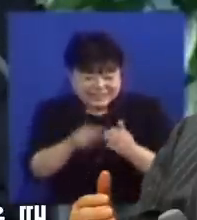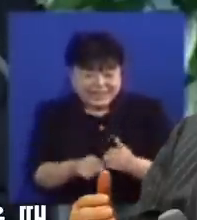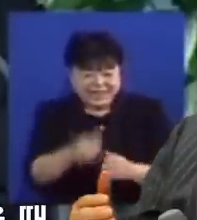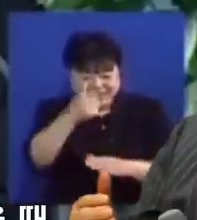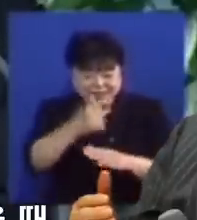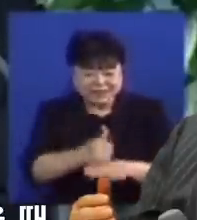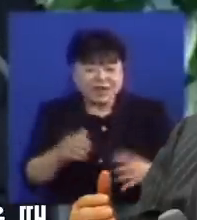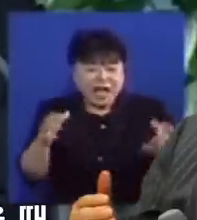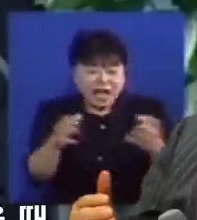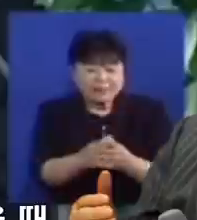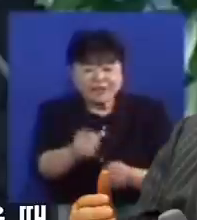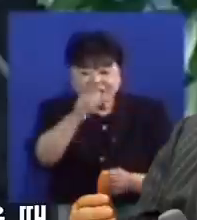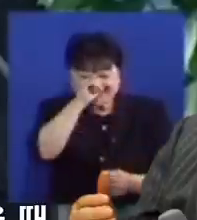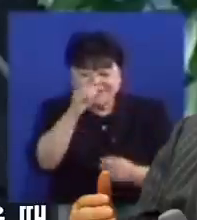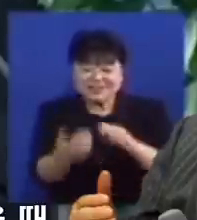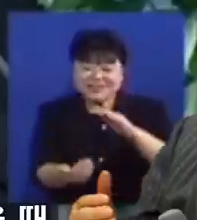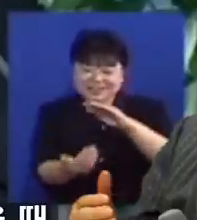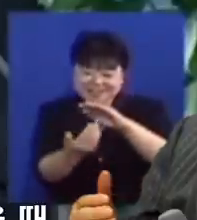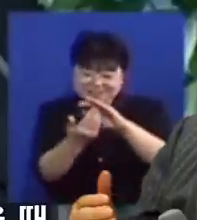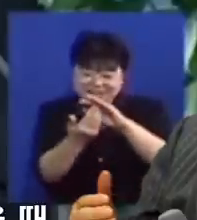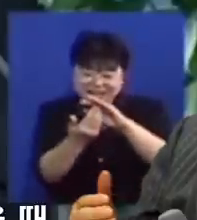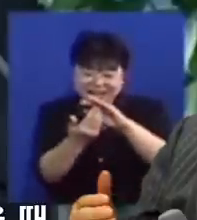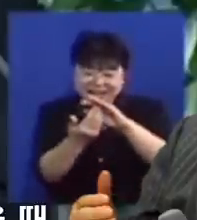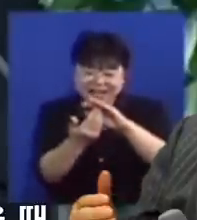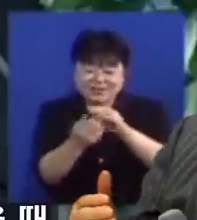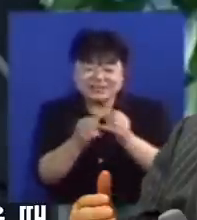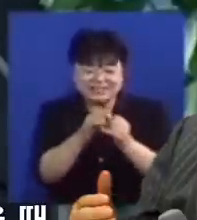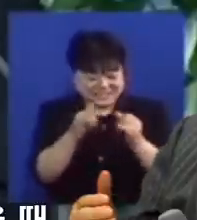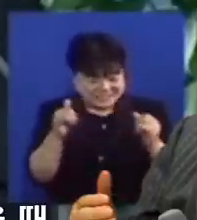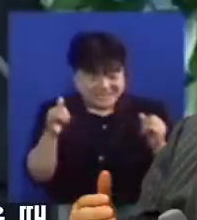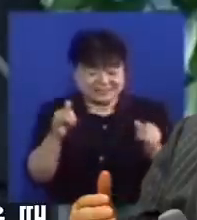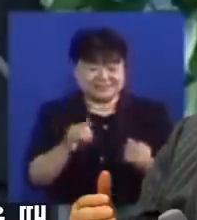결국에 합동해서 선을 이룬다. 우리 인생은